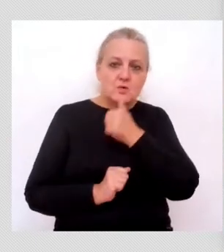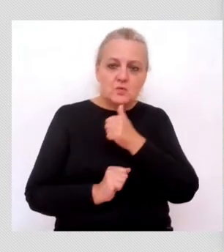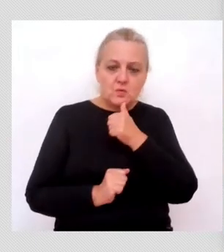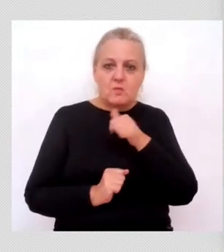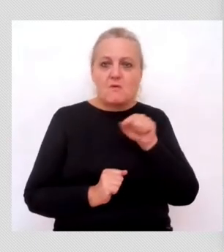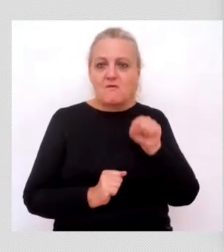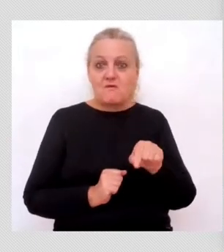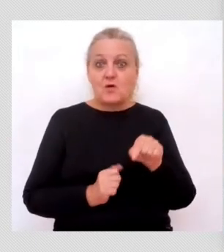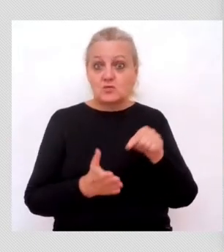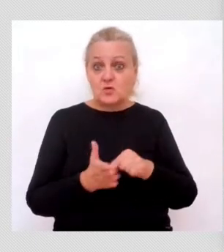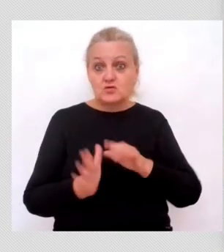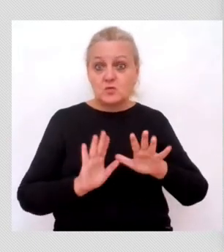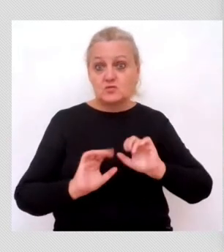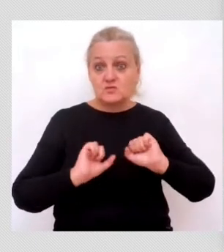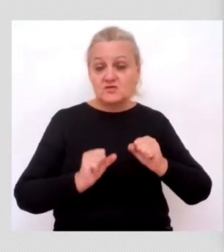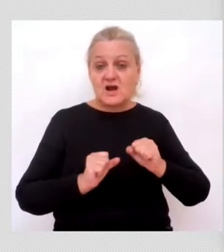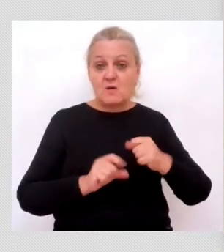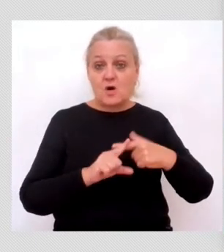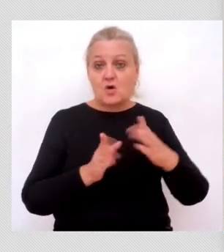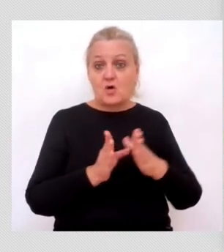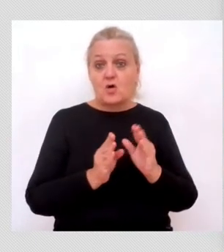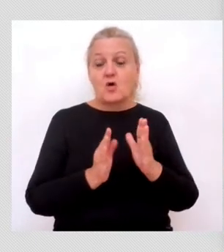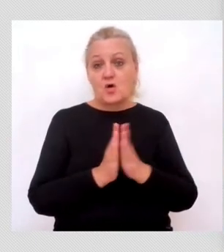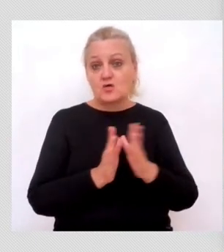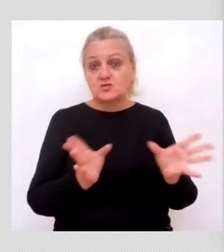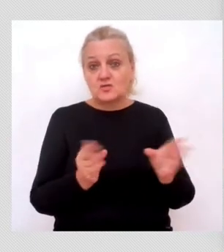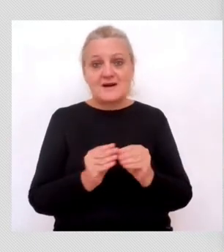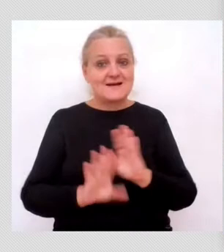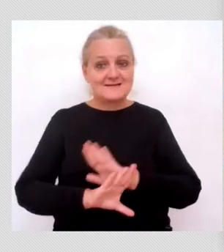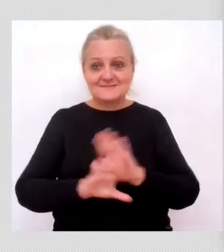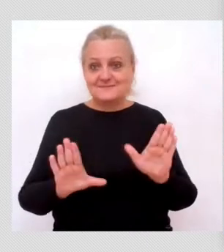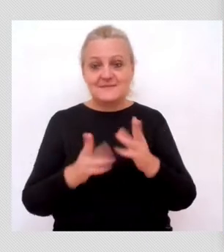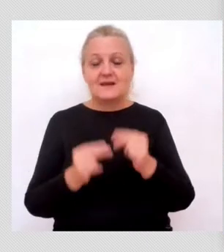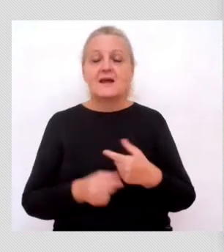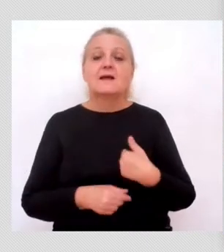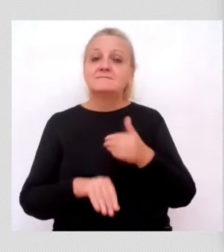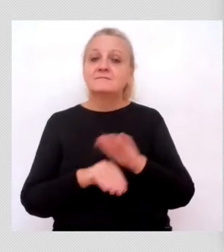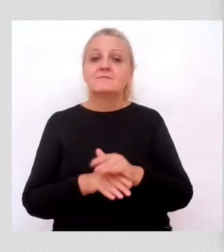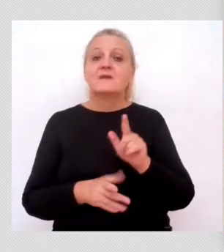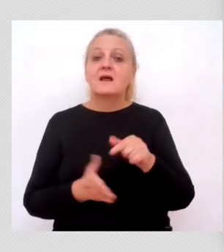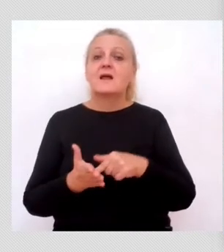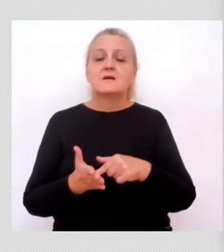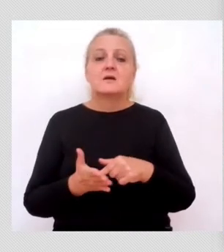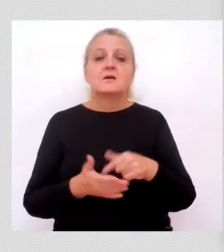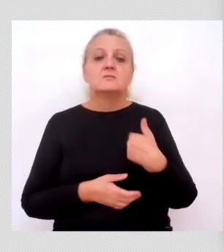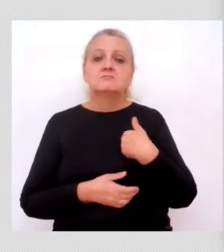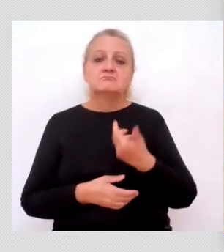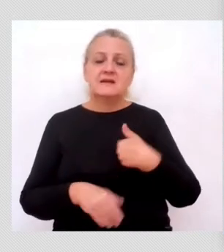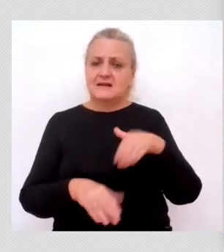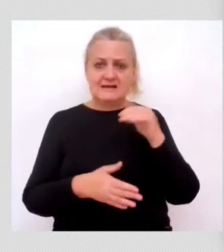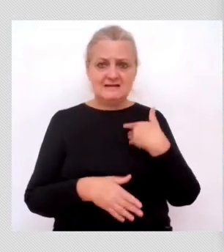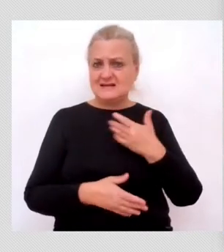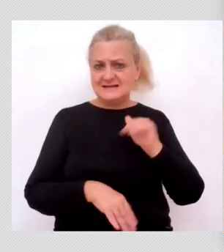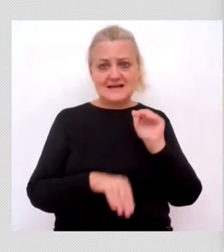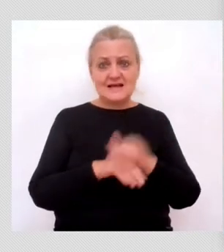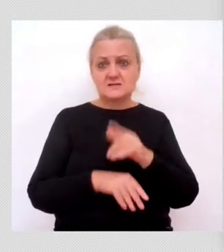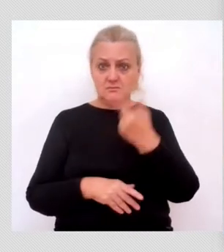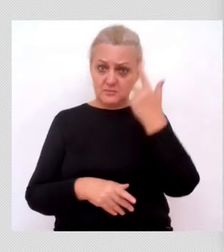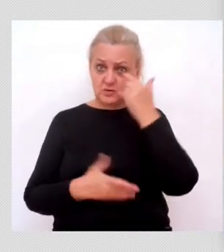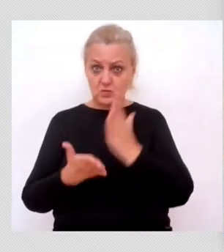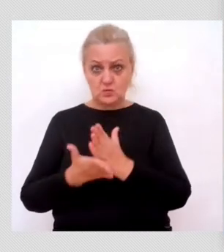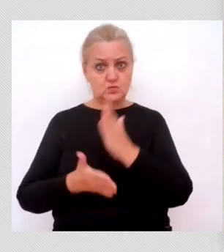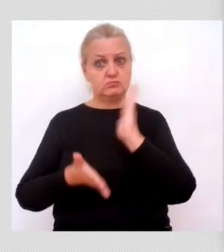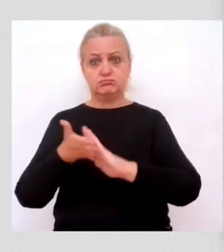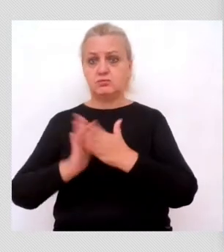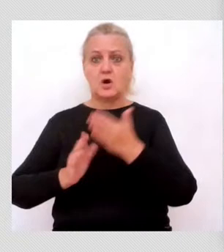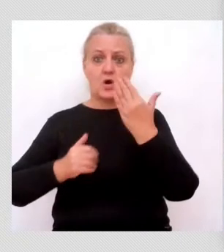podejmowania tego rodzaju działań. Natomiast nie zgadzam się z tym, że wszystko jest pozamiatane, nie możemy nic zrobić. Nie możemy nic